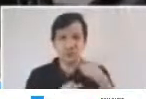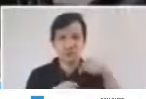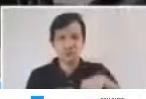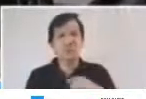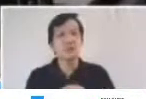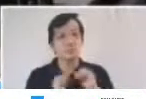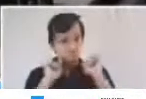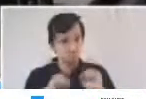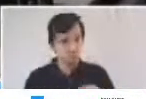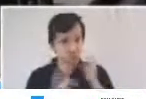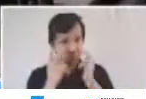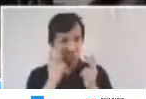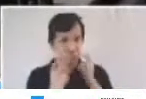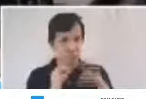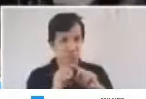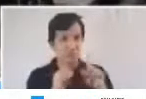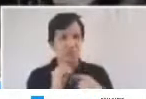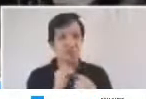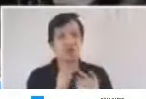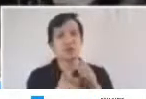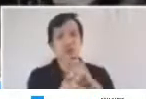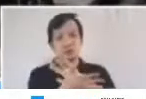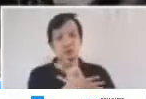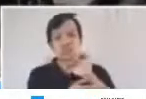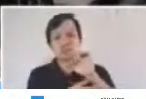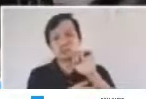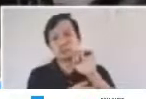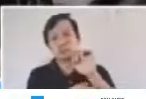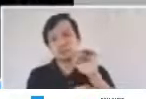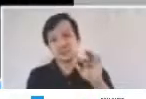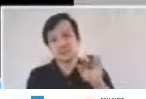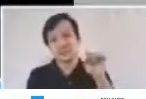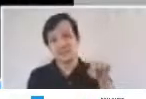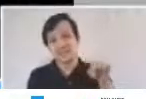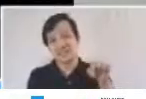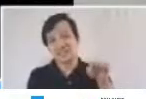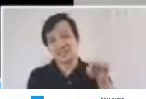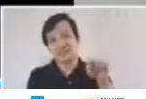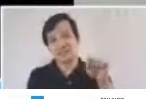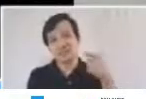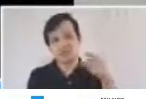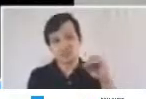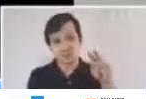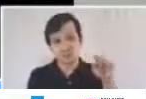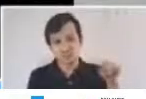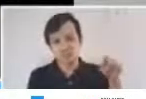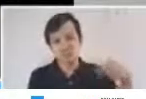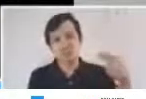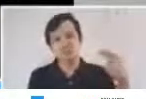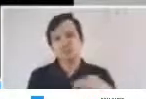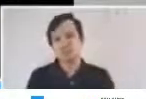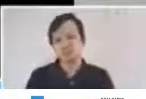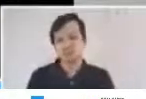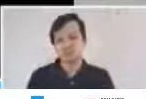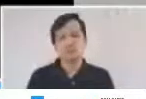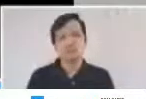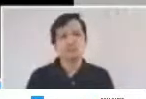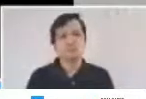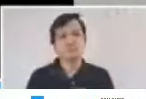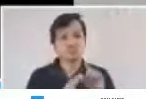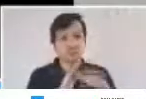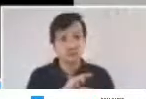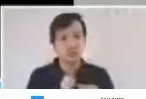Tia Agnes Cervantes mula sa Philippine Embassy in Rabat, Morocco. At si